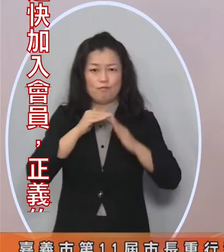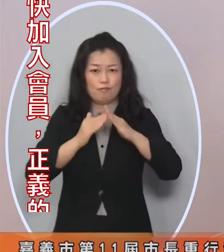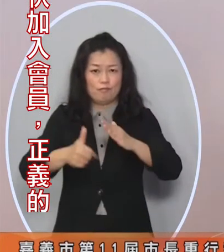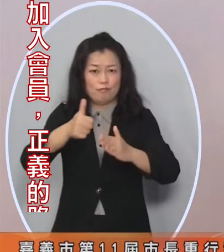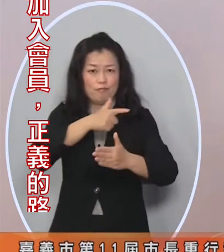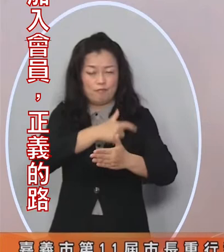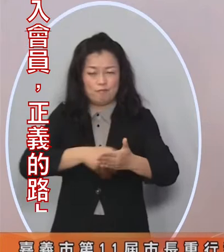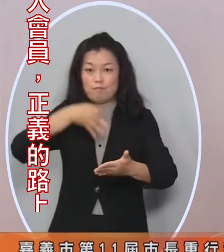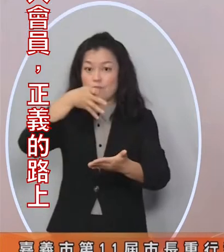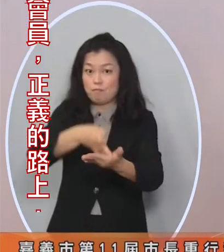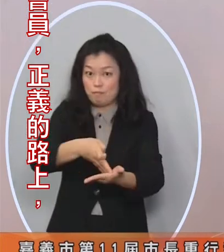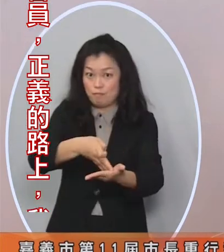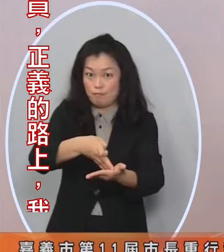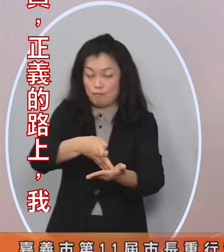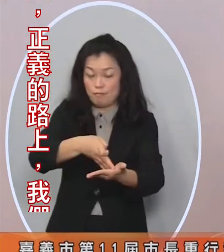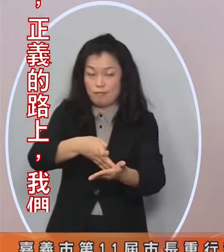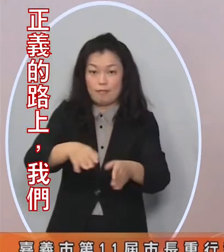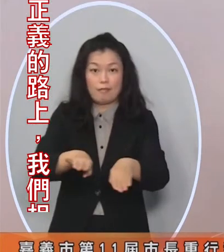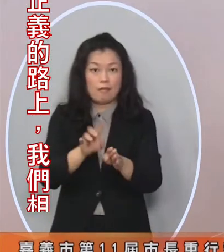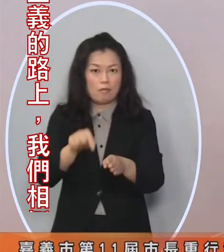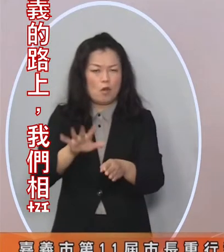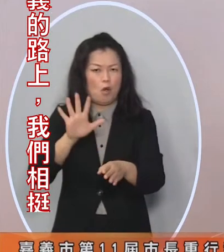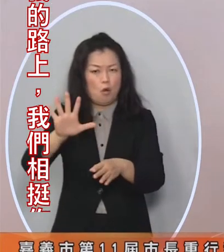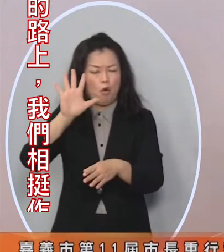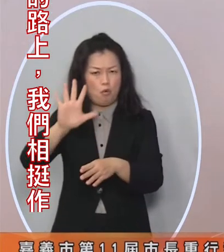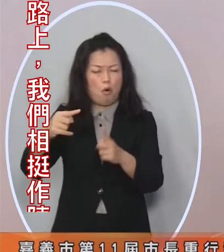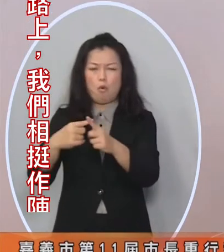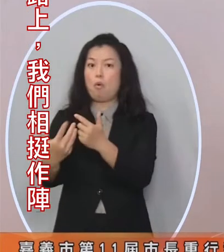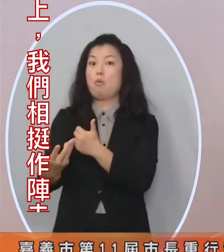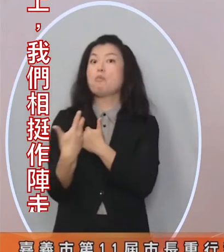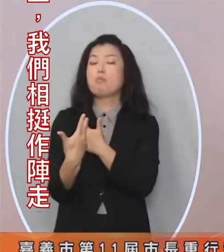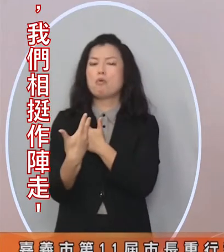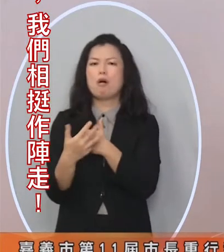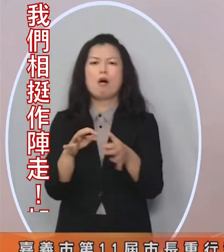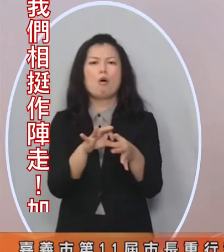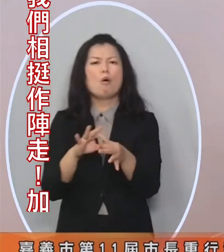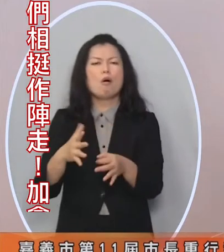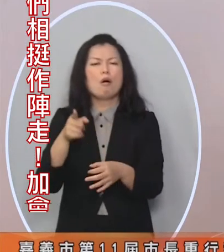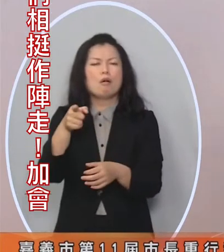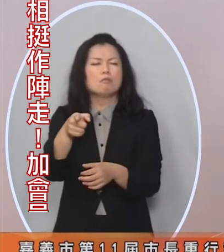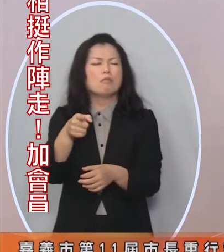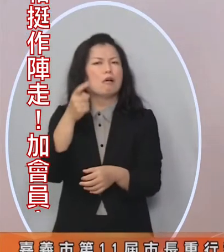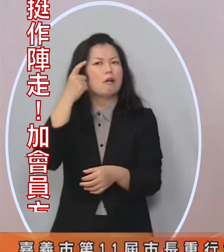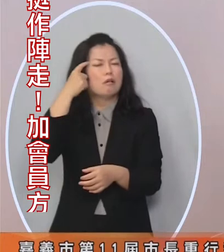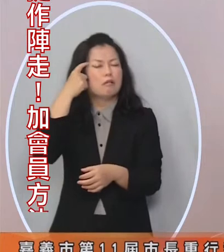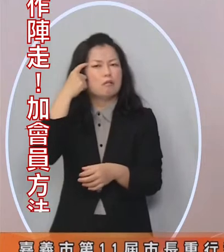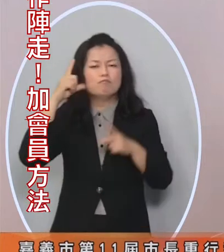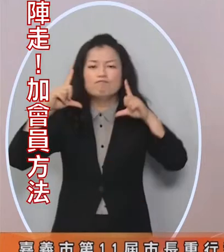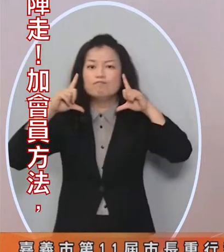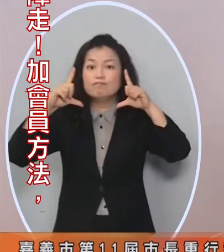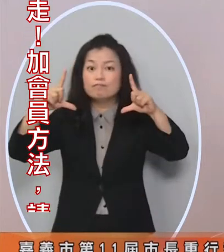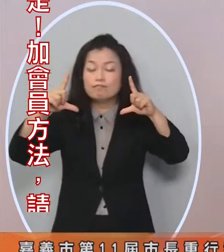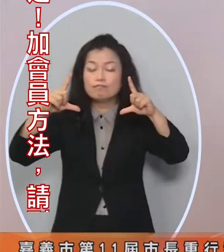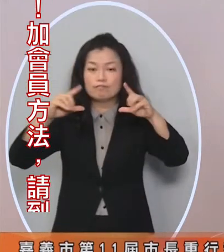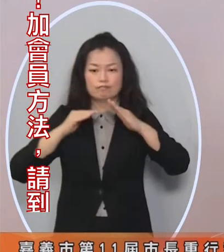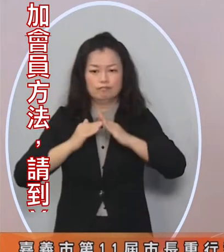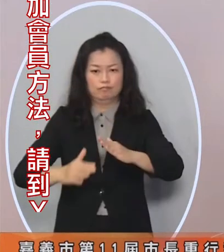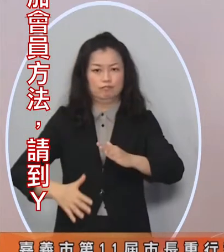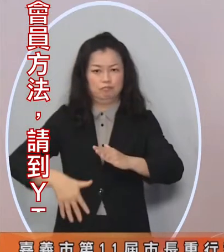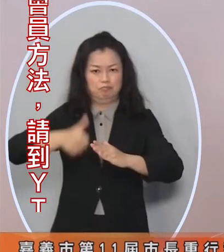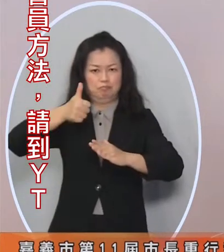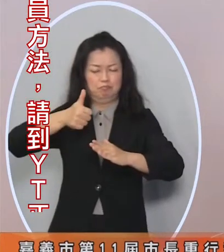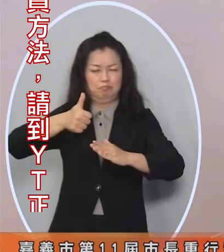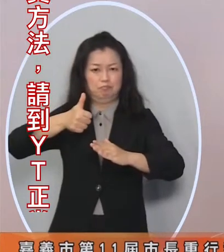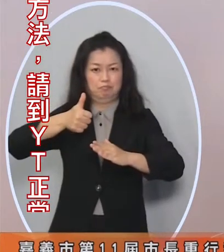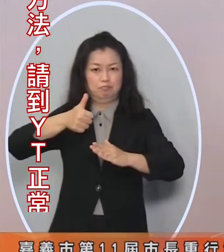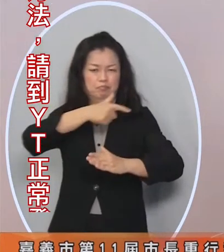曾有党内同志打来问我，为什么想要出来跟现任的市